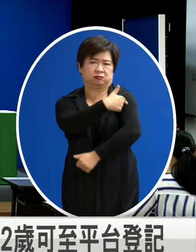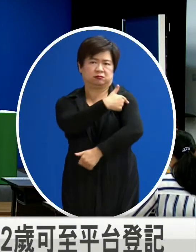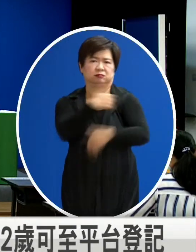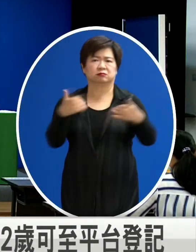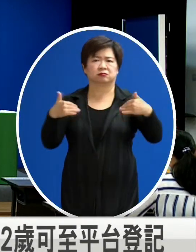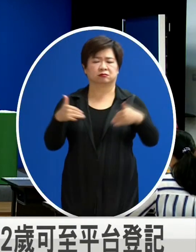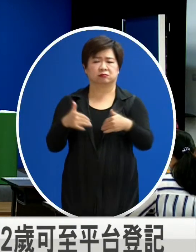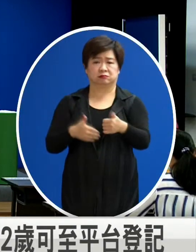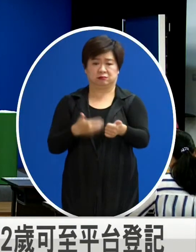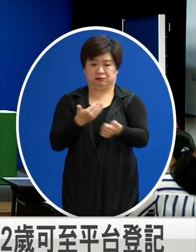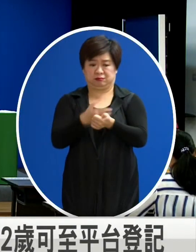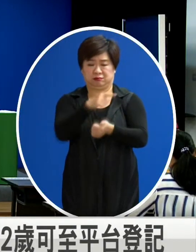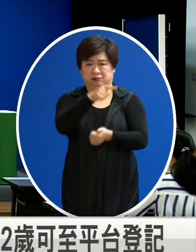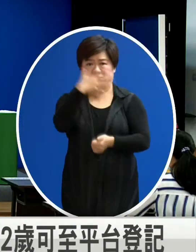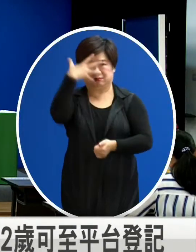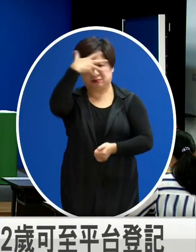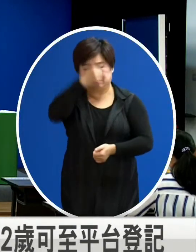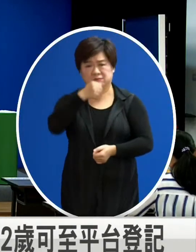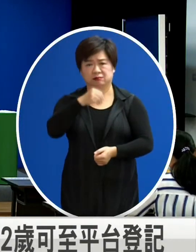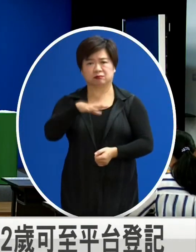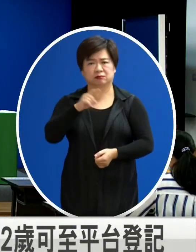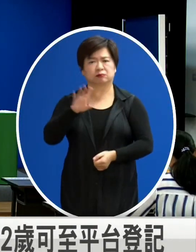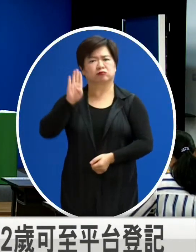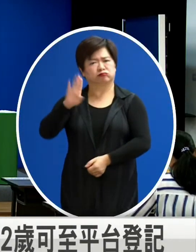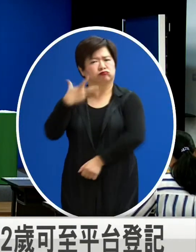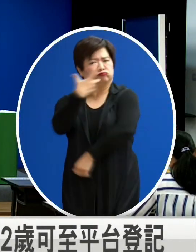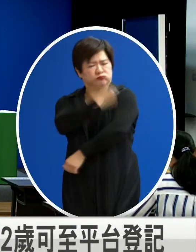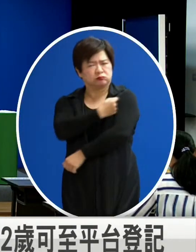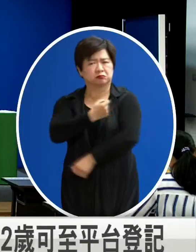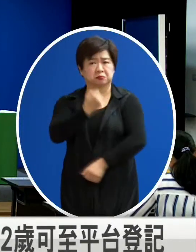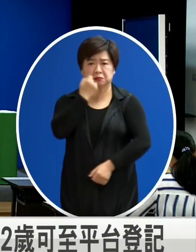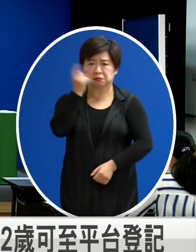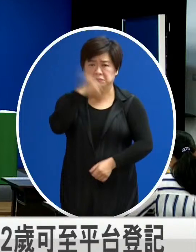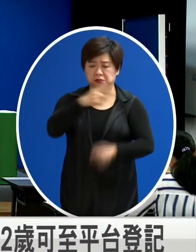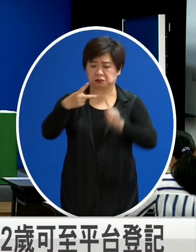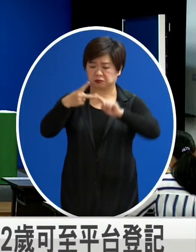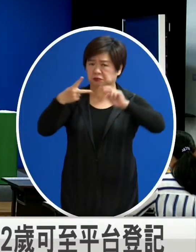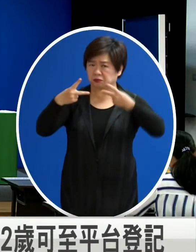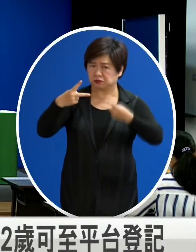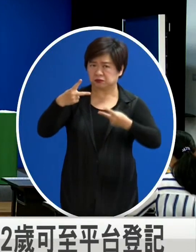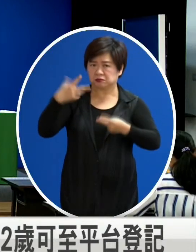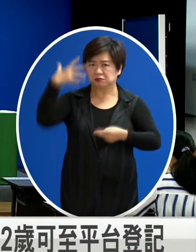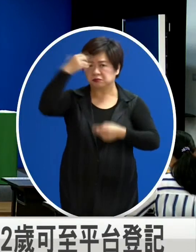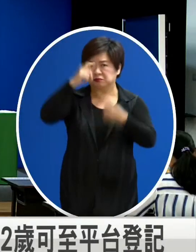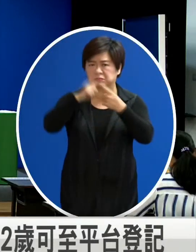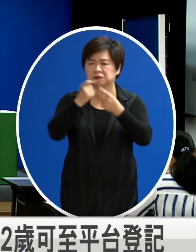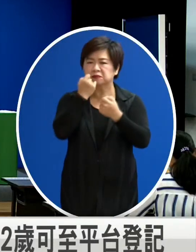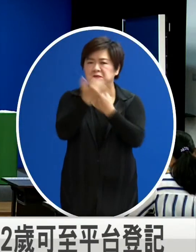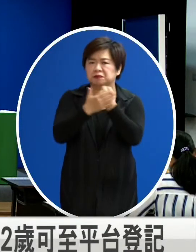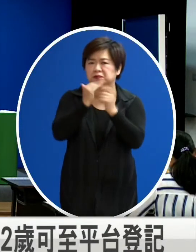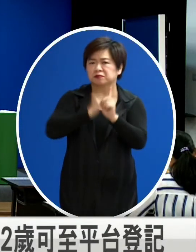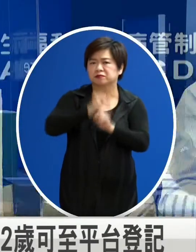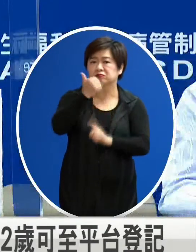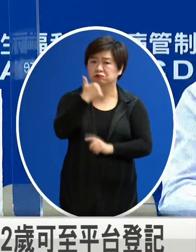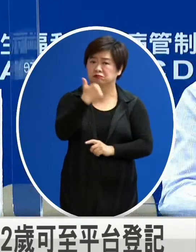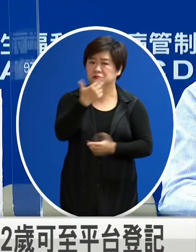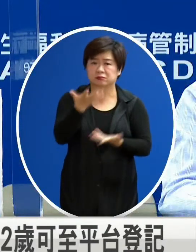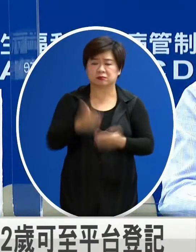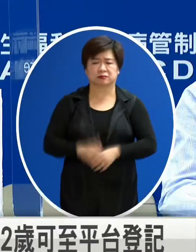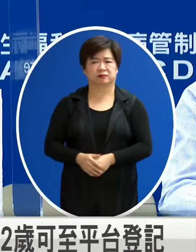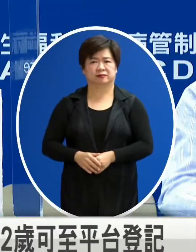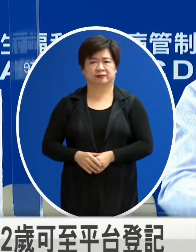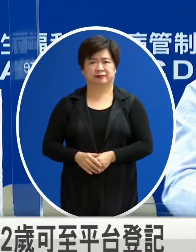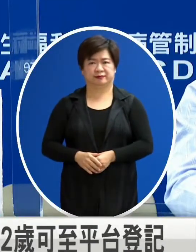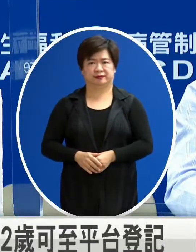没有先让他们开放 BNT 疫苗剩余的可以混打，让他们可以更提高保护力？ 对，其实这一